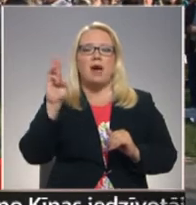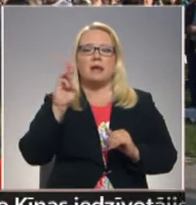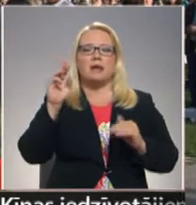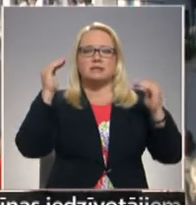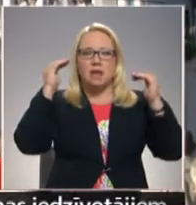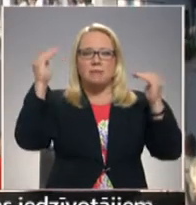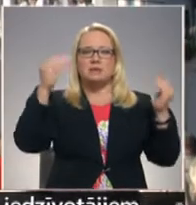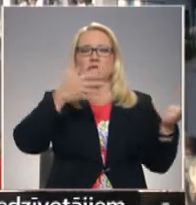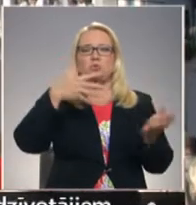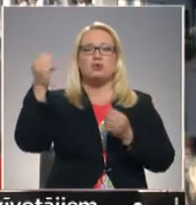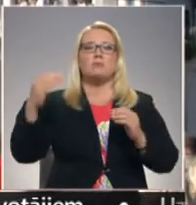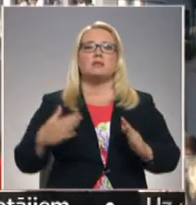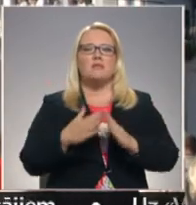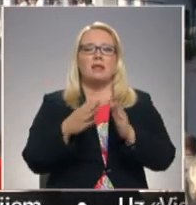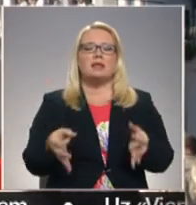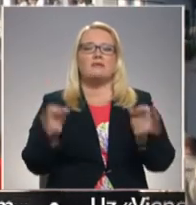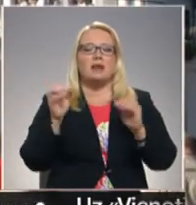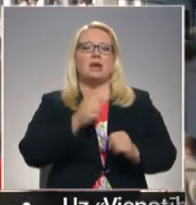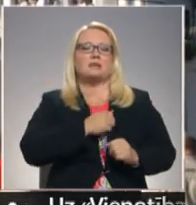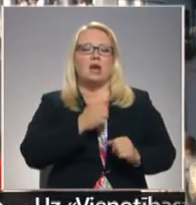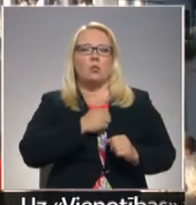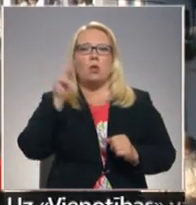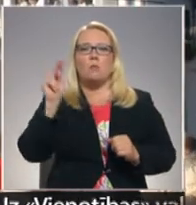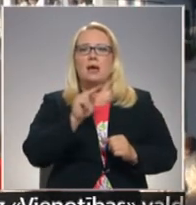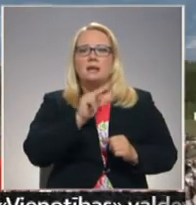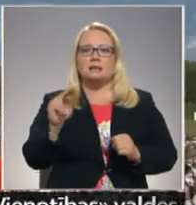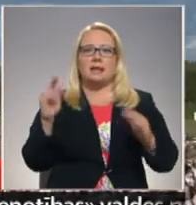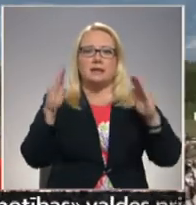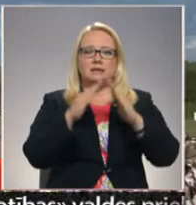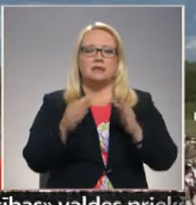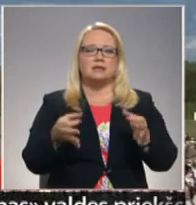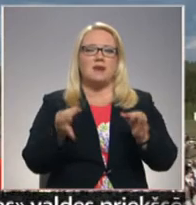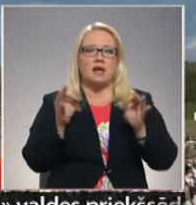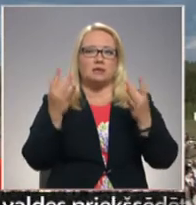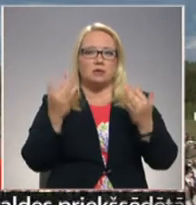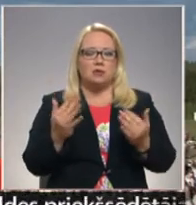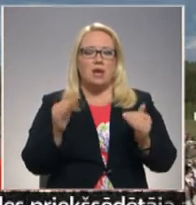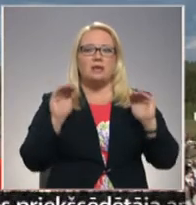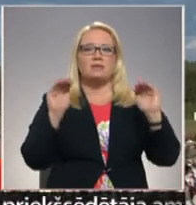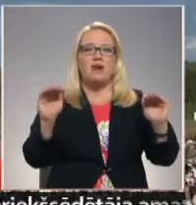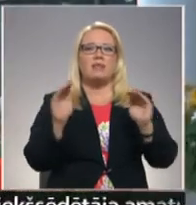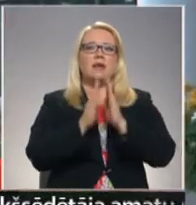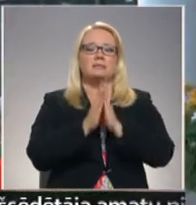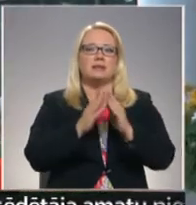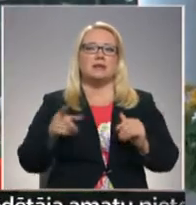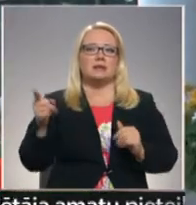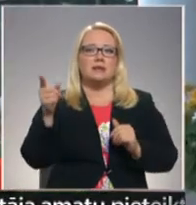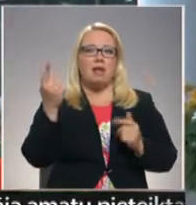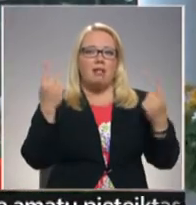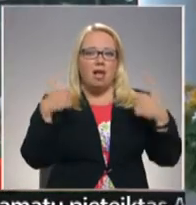uzņemšanas svētki, nozīmīgākais katoļu baznīcas kalendārais pasākums. Svētās mises laikā uzrunājot tautu,